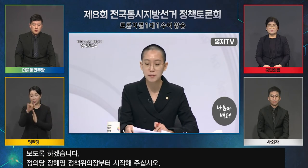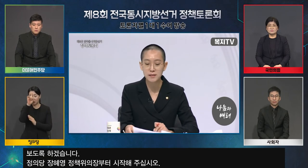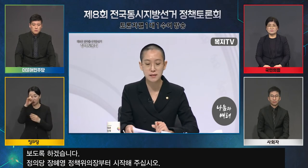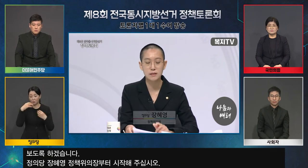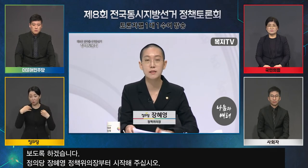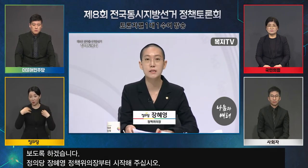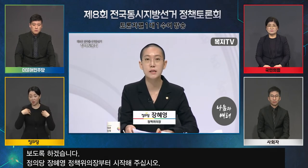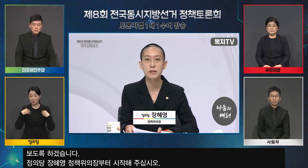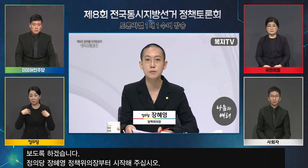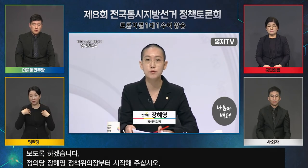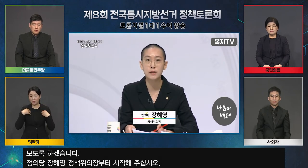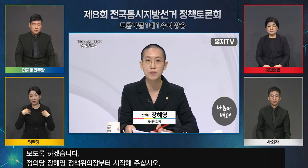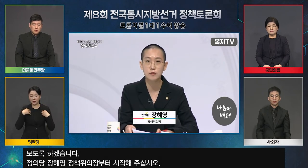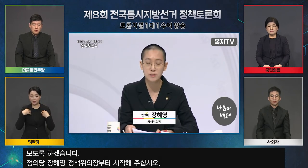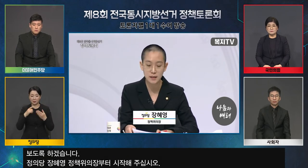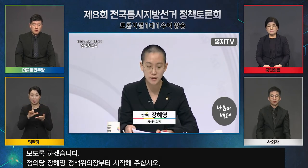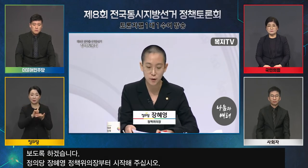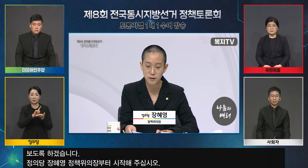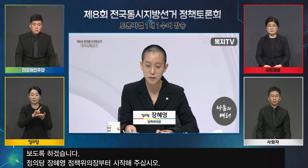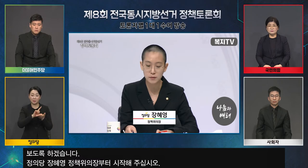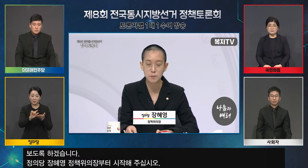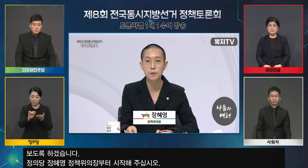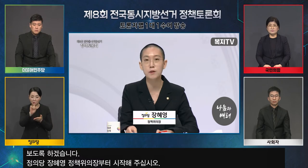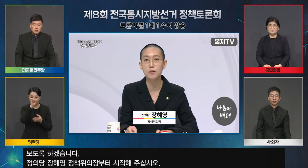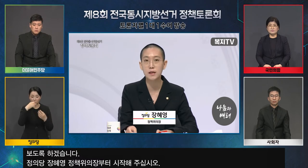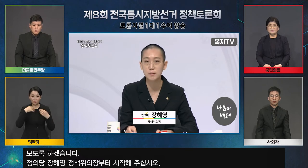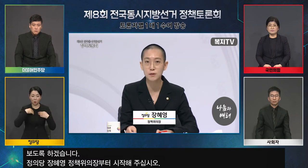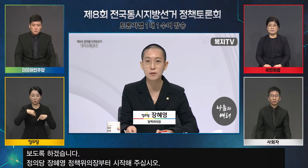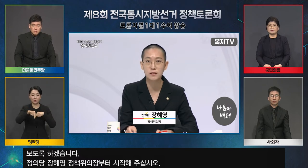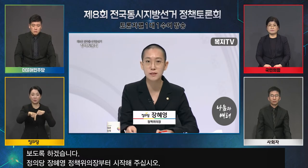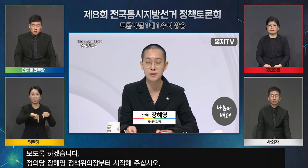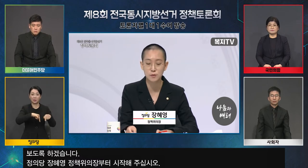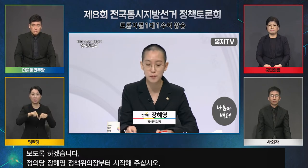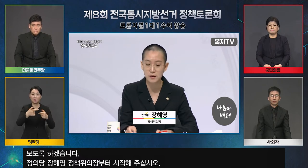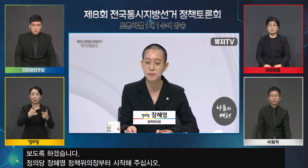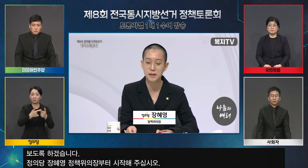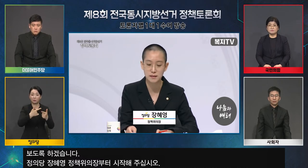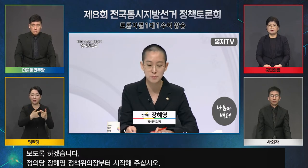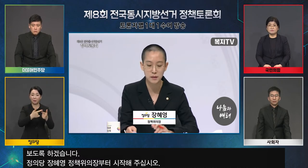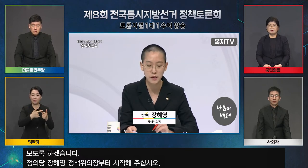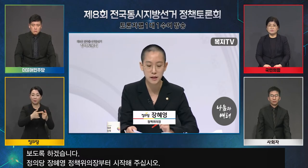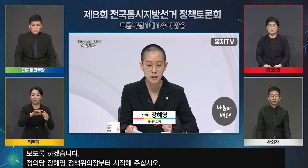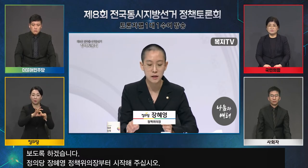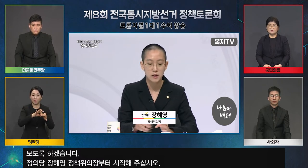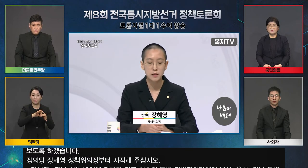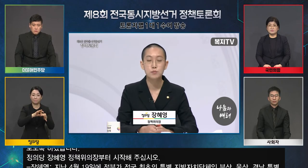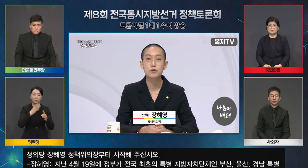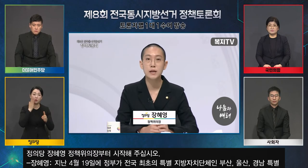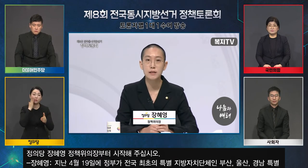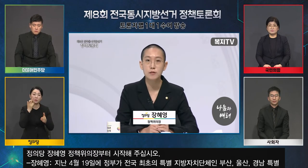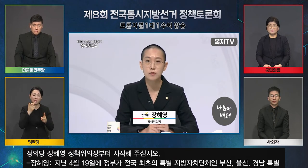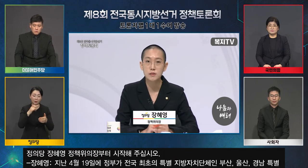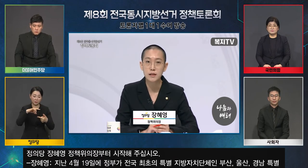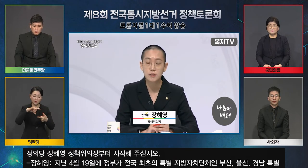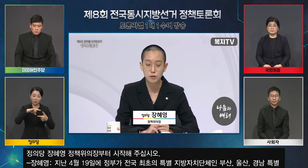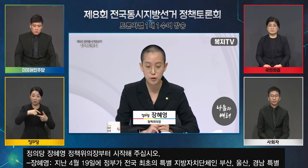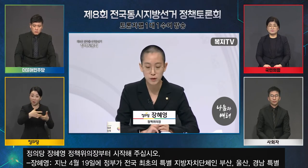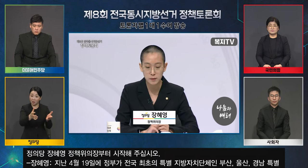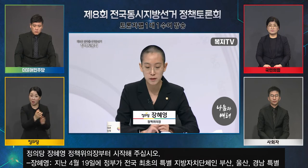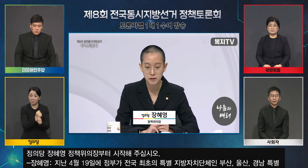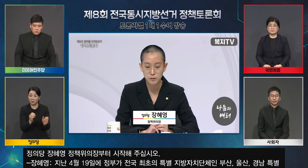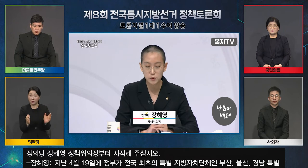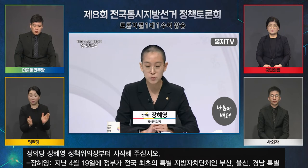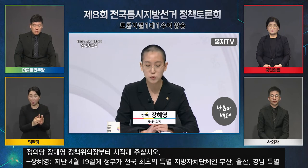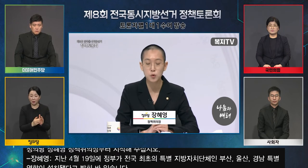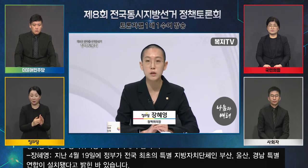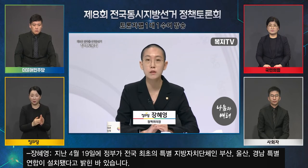특별지방자치단체인 부산, 울산, 경남특별연합이 설치됐다고 밝힌 바 있습니다. 이 부산, 울산 그리고